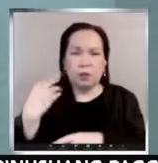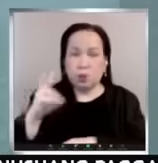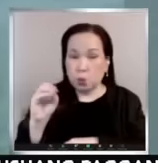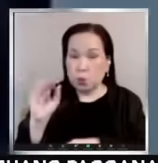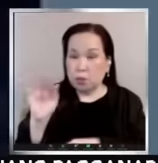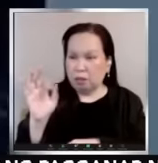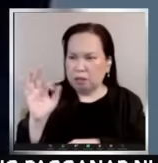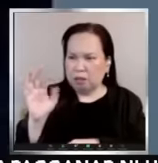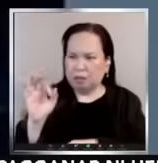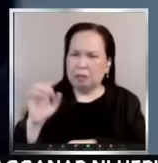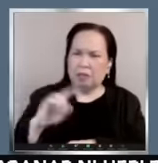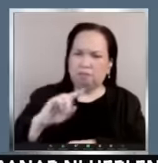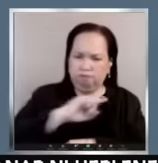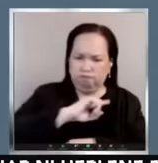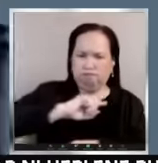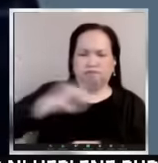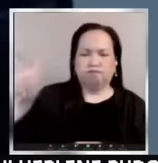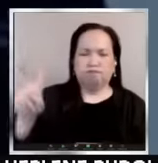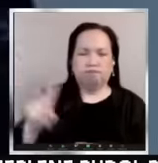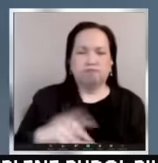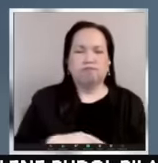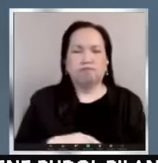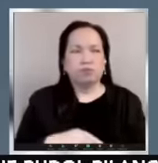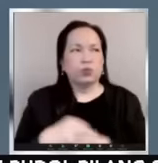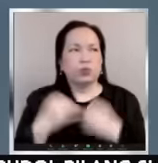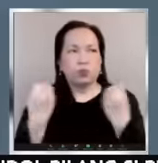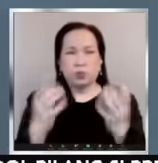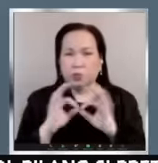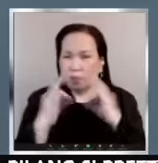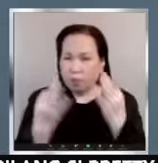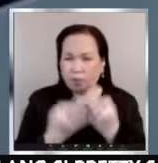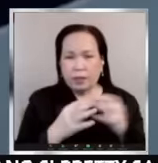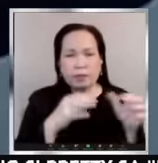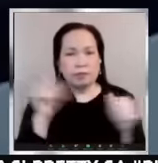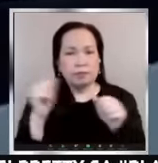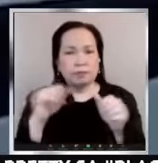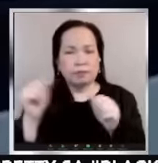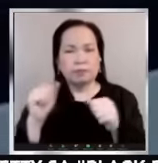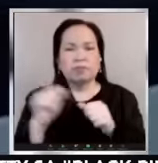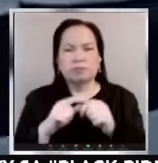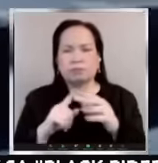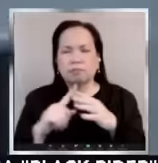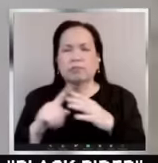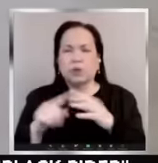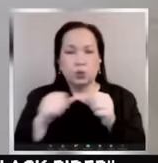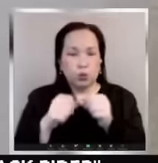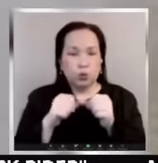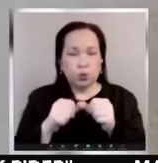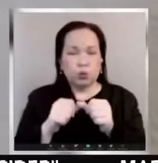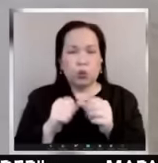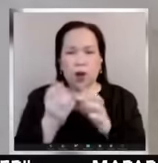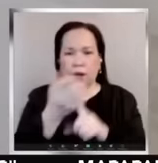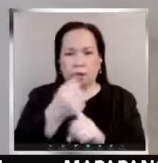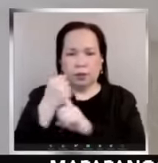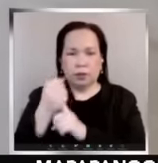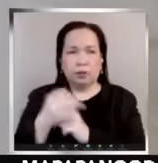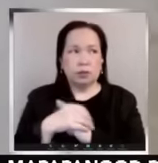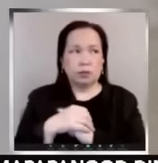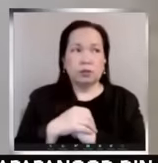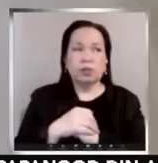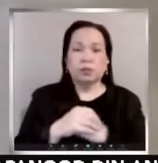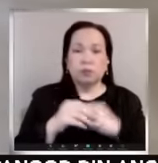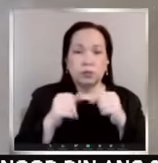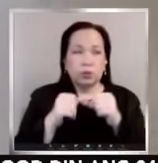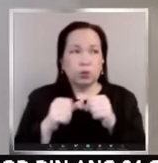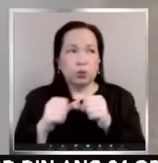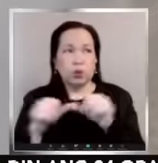Typhoon Pisoy. Daan-daang pamilya na ang inilikas at nagpapatuloy pa rin ang rescue operations. Tuloy-tuloy din ang pag-rescue